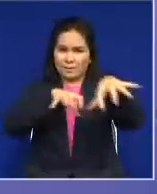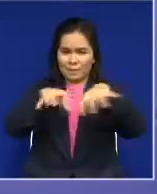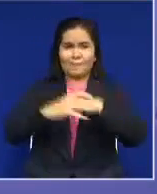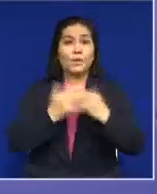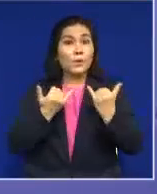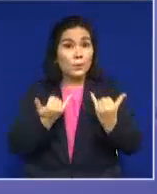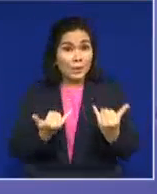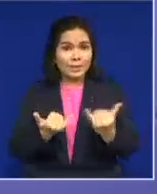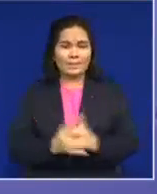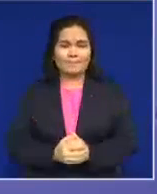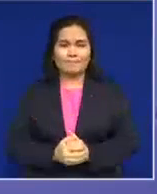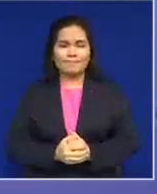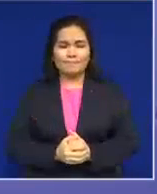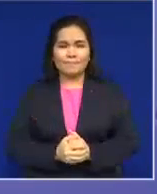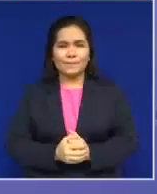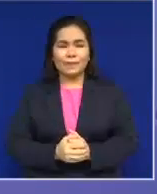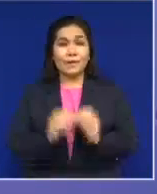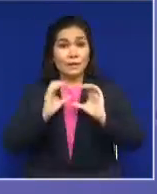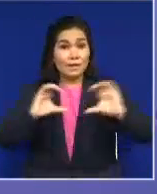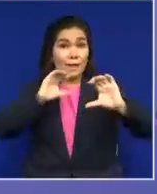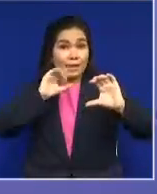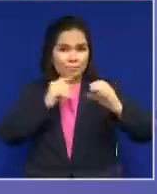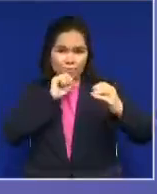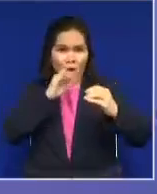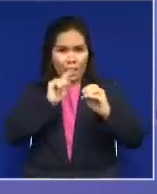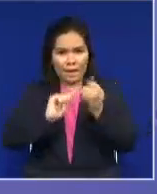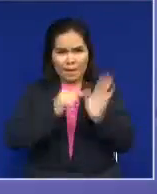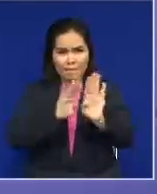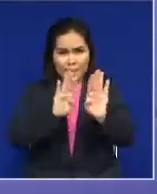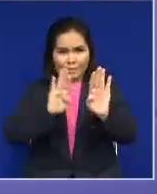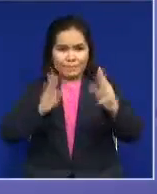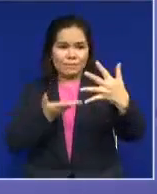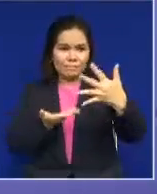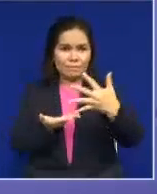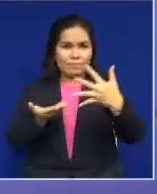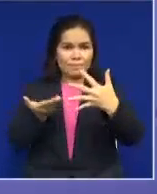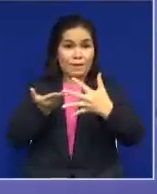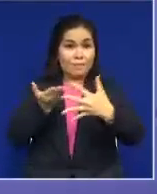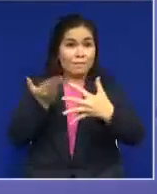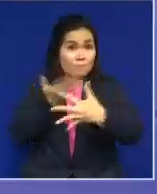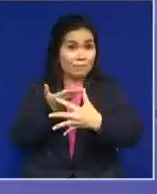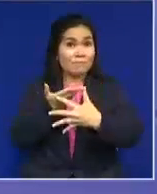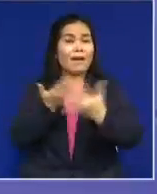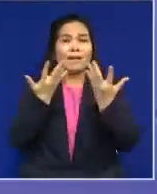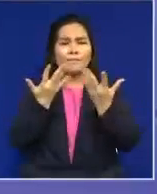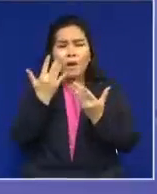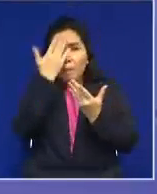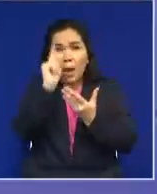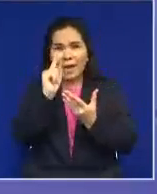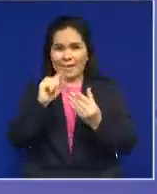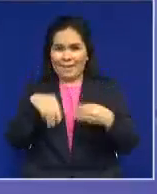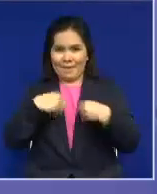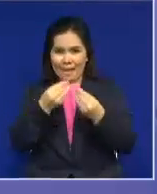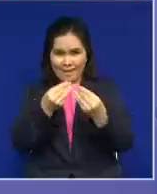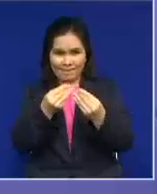ต่ในวันนี้ค่ะมาตรการการผ่อนคลายของเราจากระยะที่1ถึงระยะที่5แล้วค่ะหมายถึงเราค่อยๆปล่อยมือของกองกำลังเส